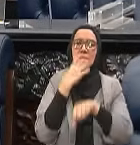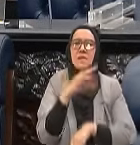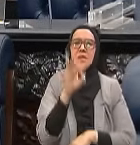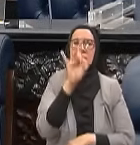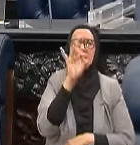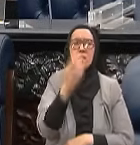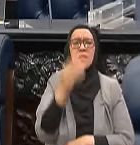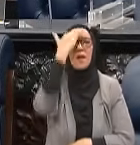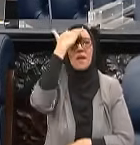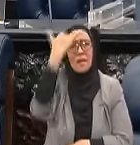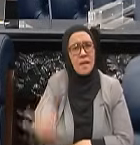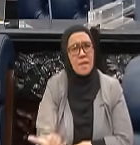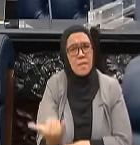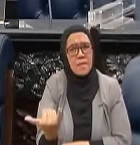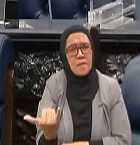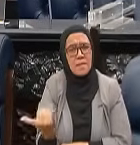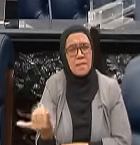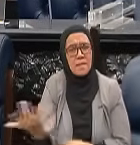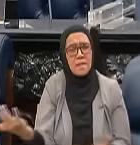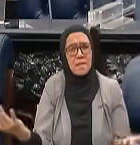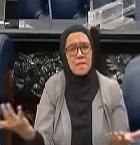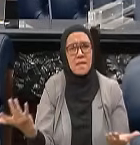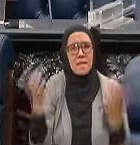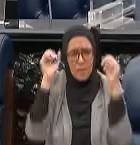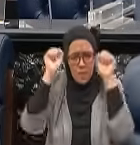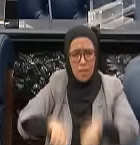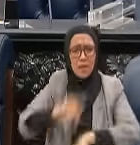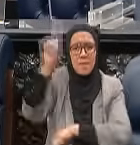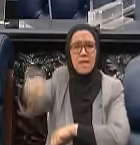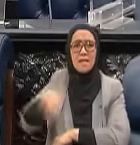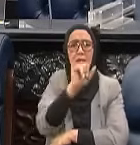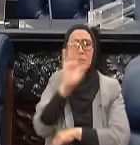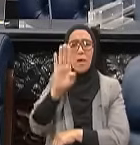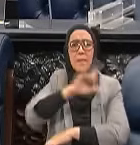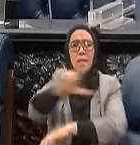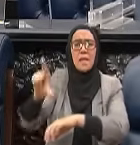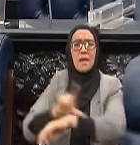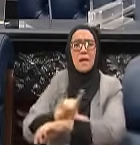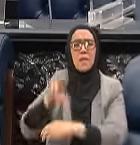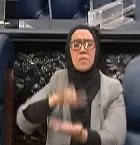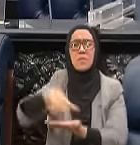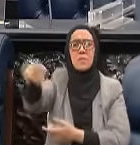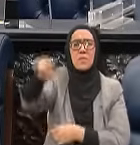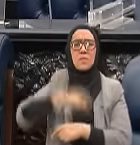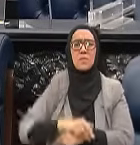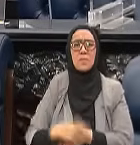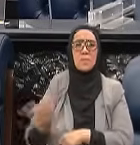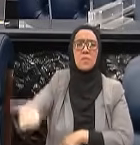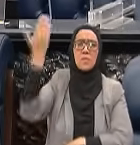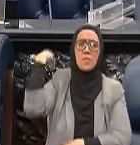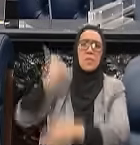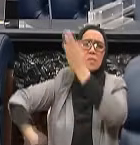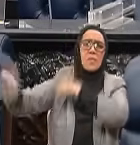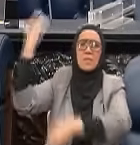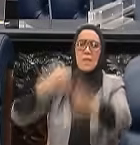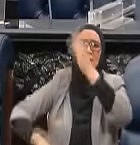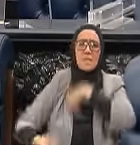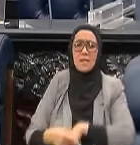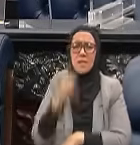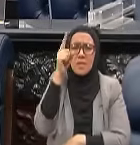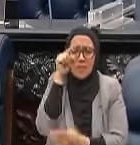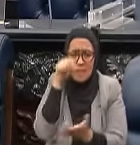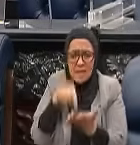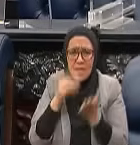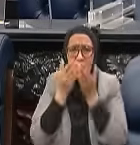Kenapa kita boleh tanya pada yang mau malam kami dulu tak ada setitikpun minyak petrol yang dibawa oleh Kapolres